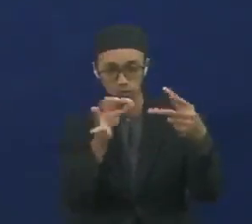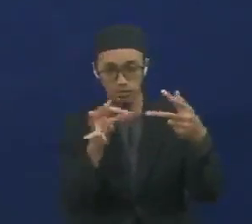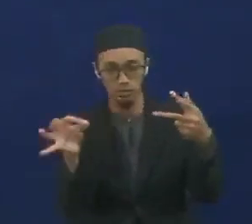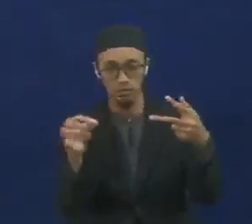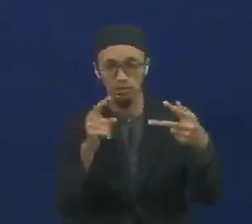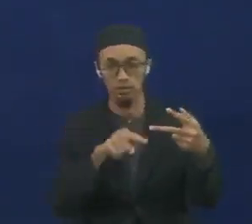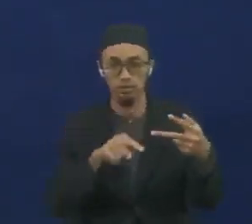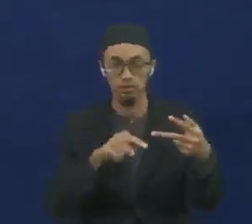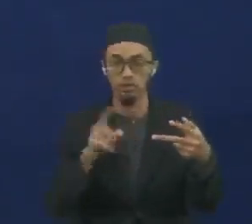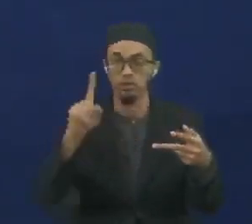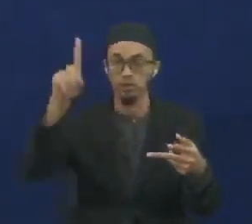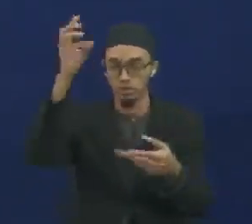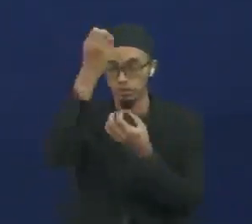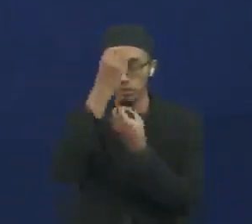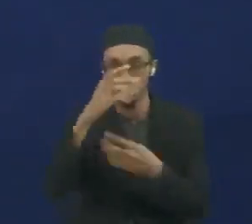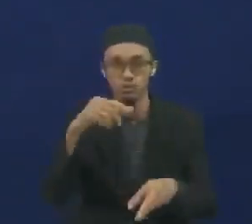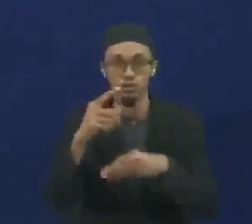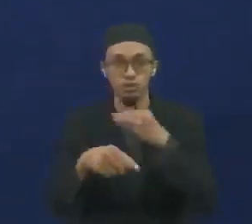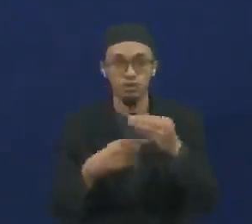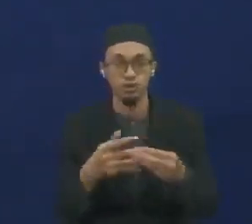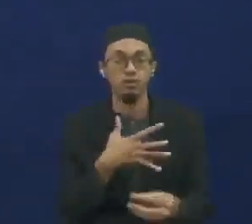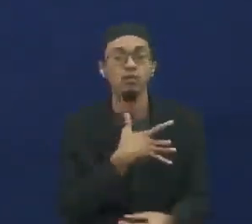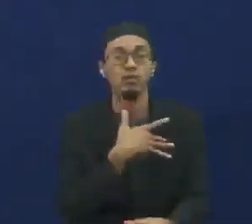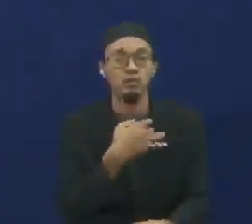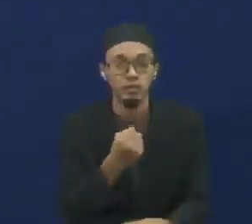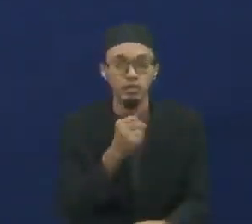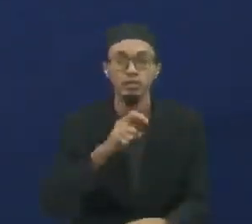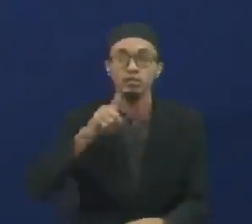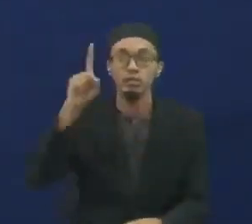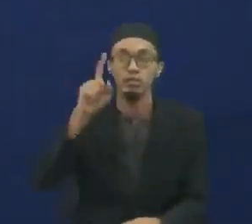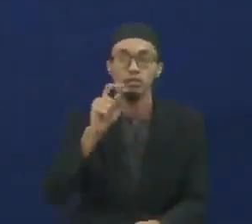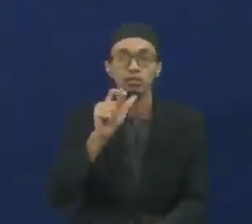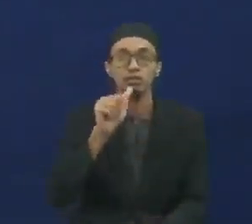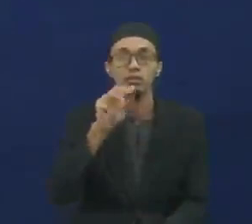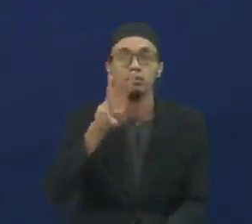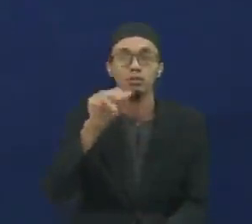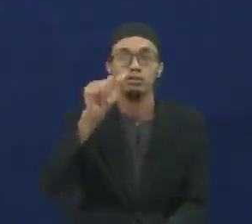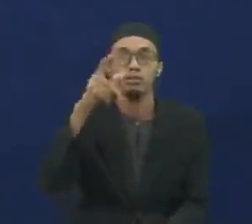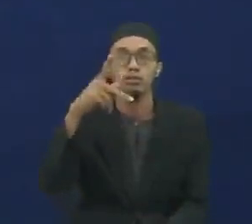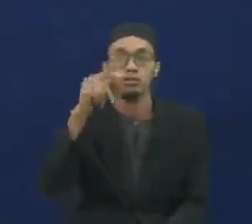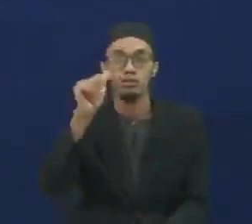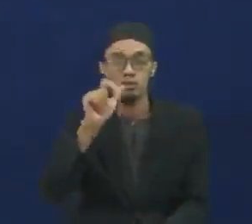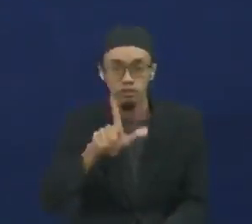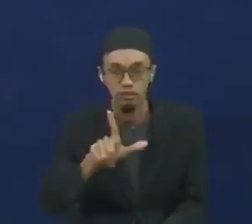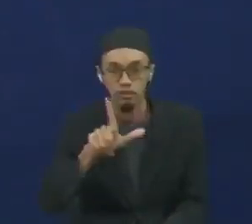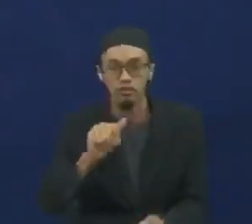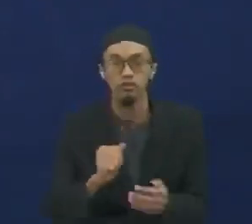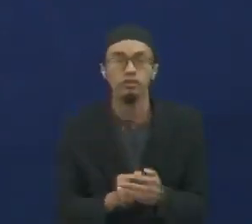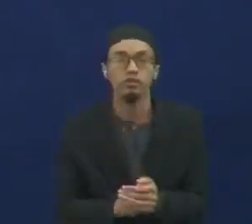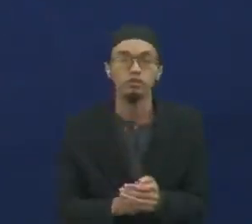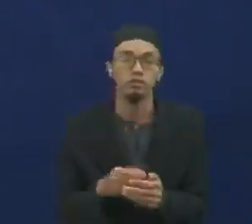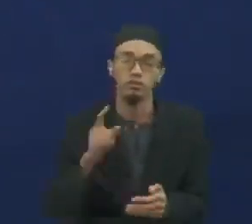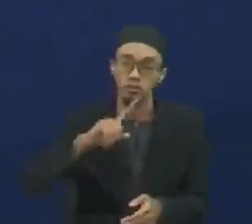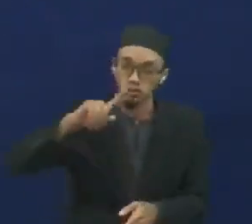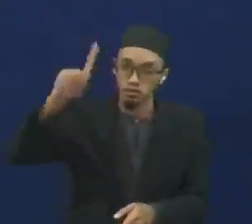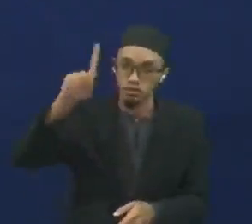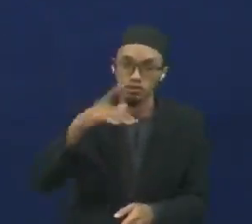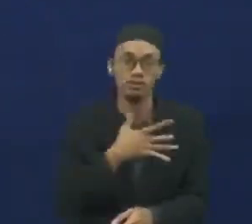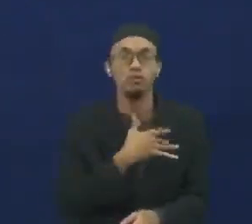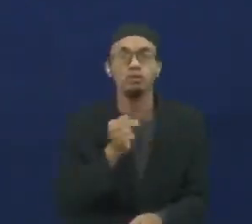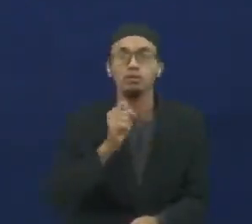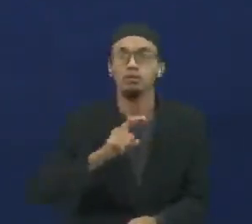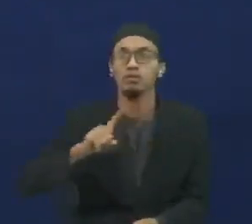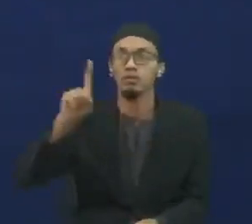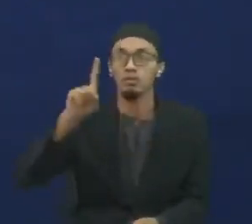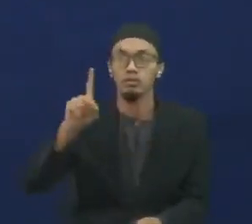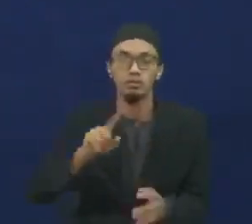Sebab tawakal inilah antara kunci untuk nak kita membebaskan diri kita daripada khurafat. Kita always